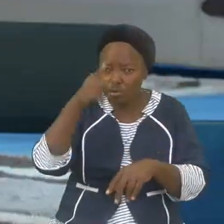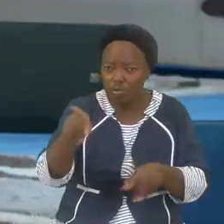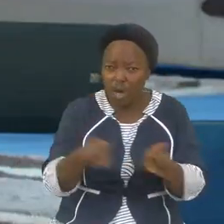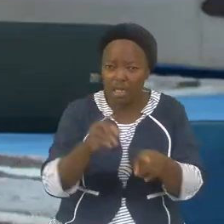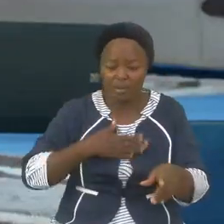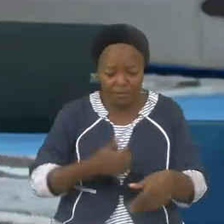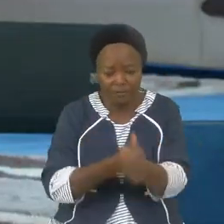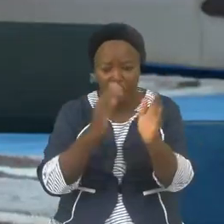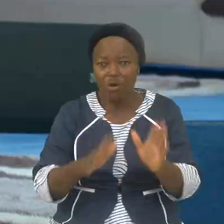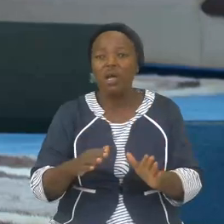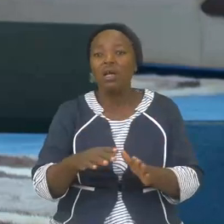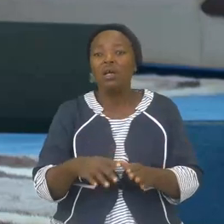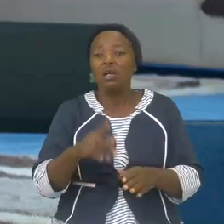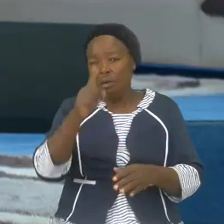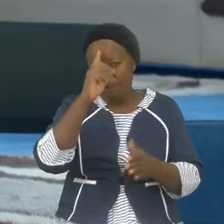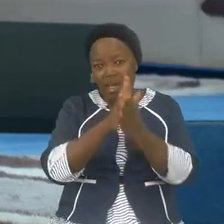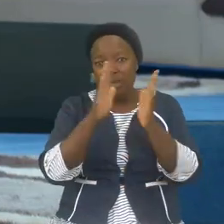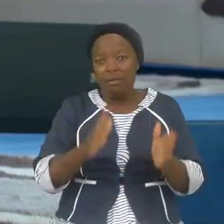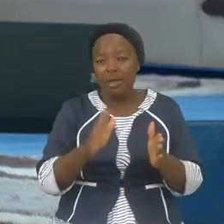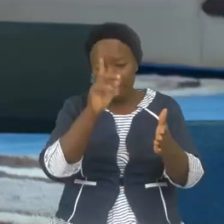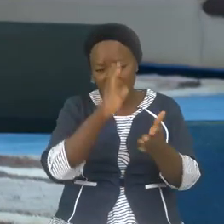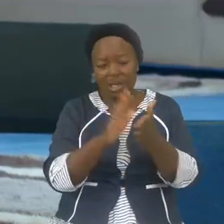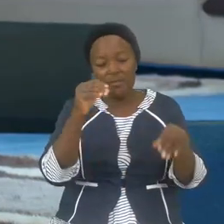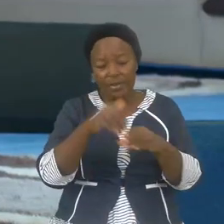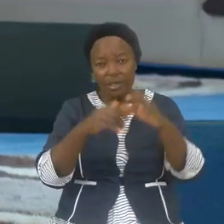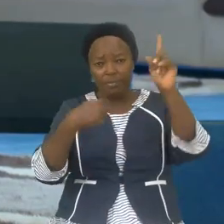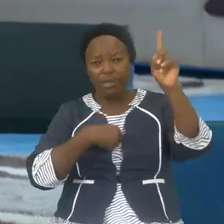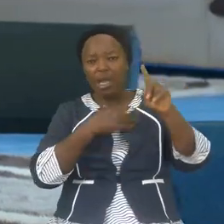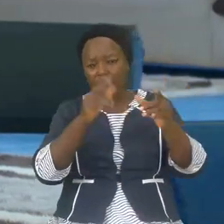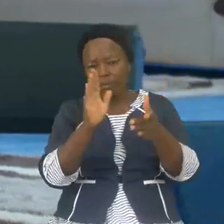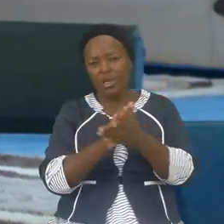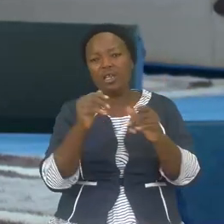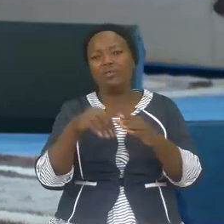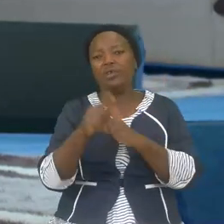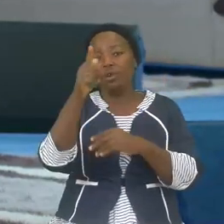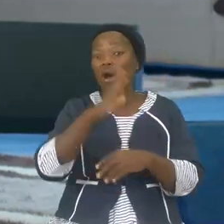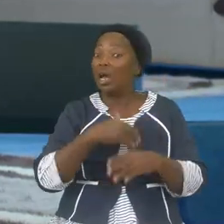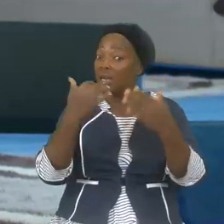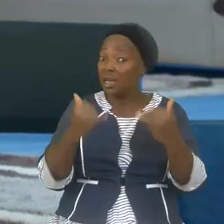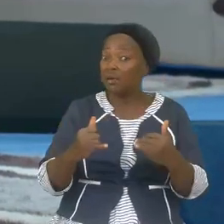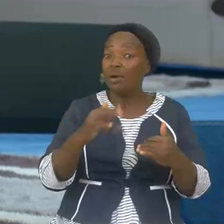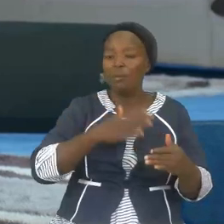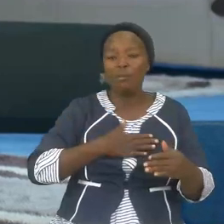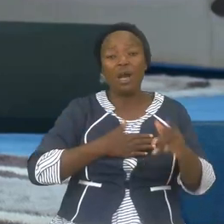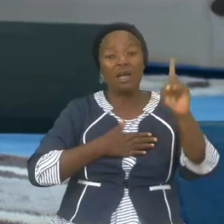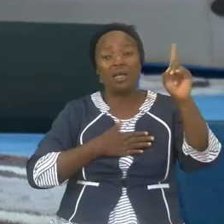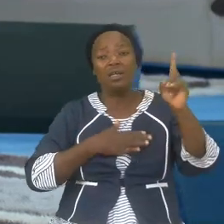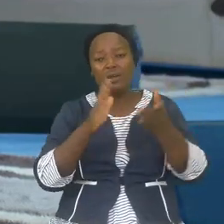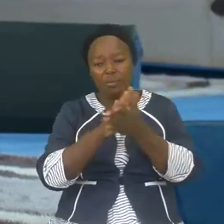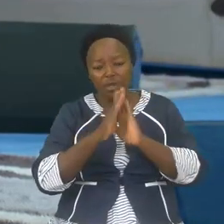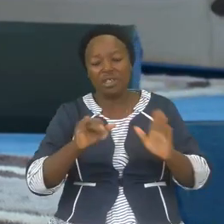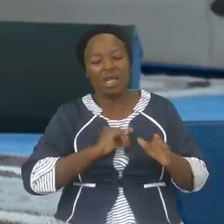comme mon disciple croyant. Croyez en Dieu, croyez en moi. Je vous laisse la